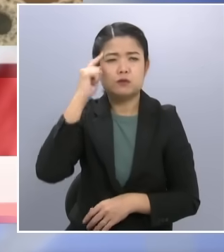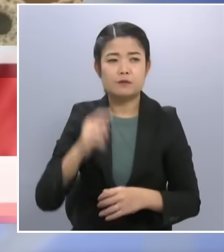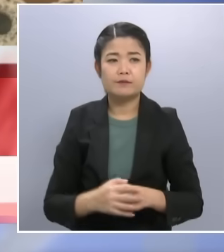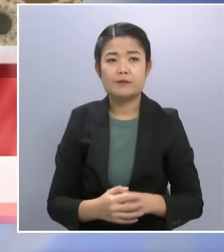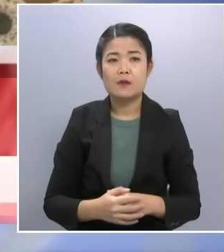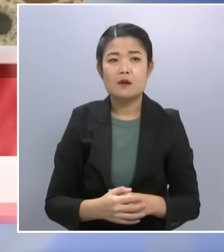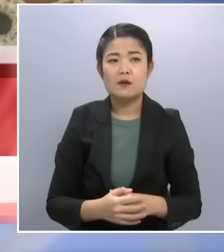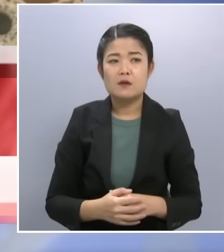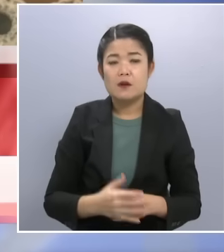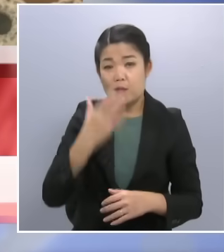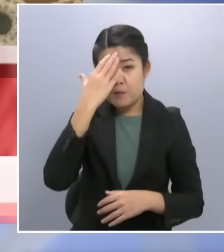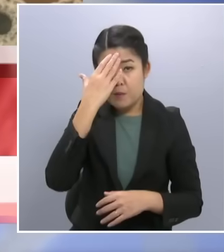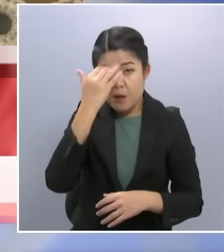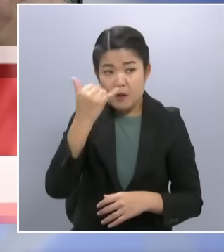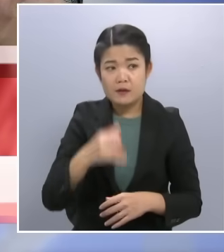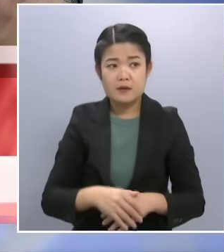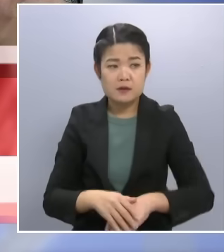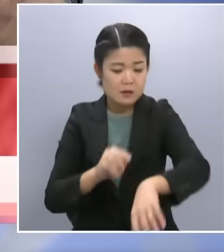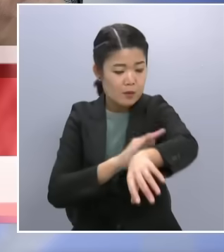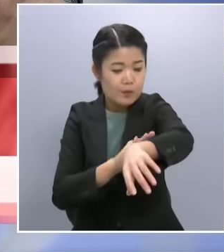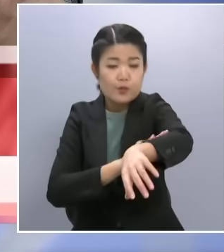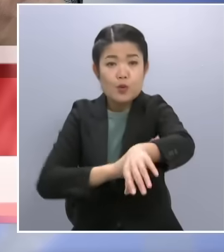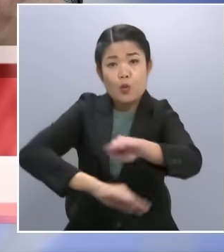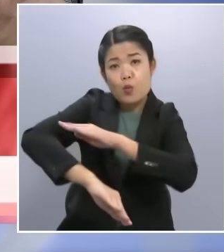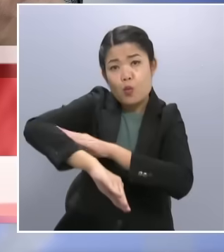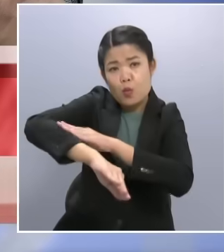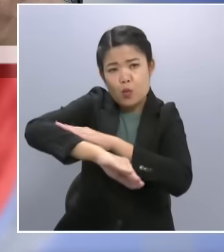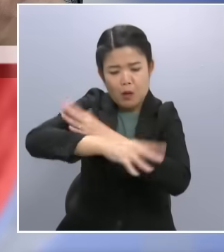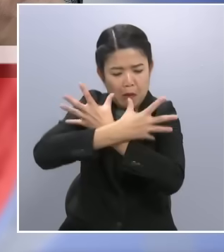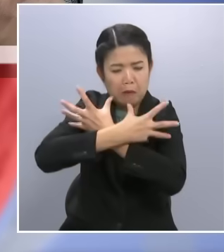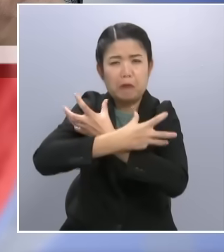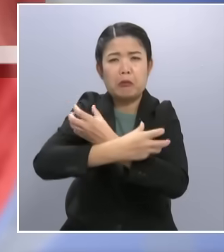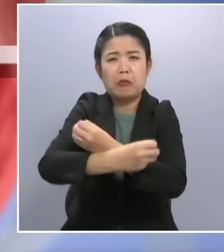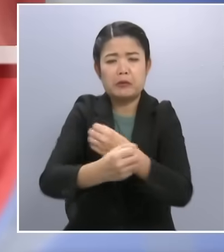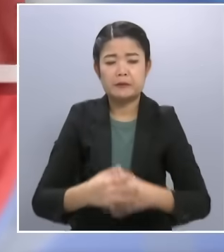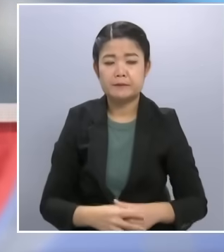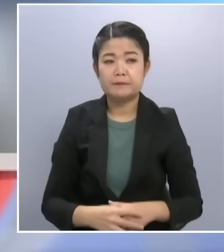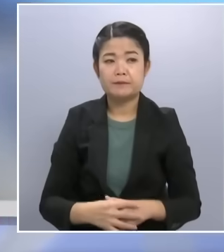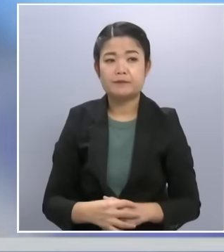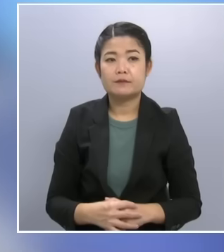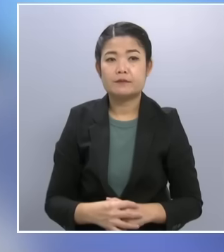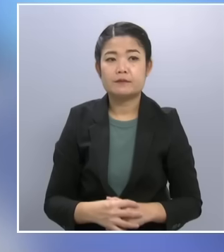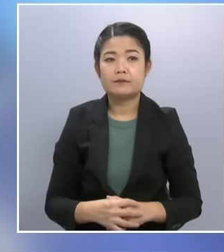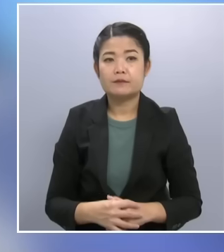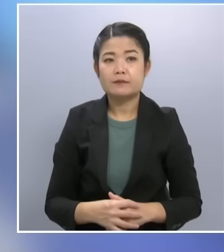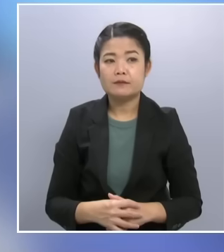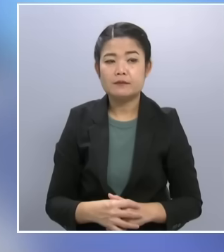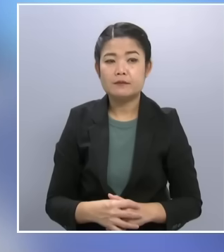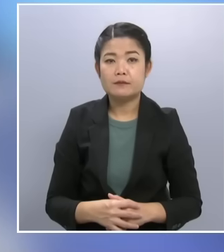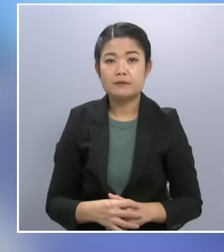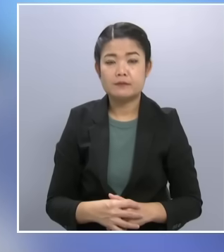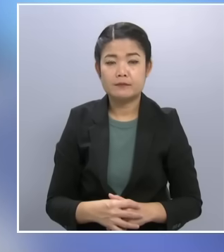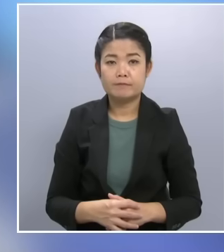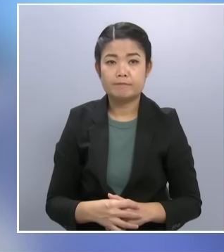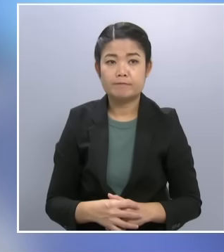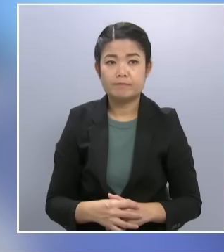ว่ามันก็ทำลายเนื้ออยู่เนื้อเยื่ออะไรหนูหมดเลยค่ะโลกเนี้ยค่ะคุณผู้ชมครับก็